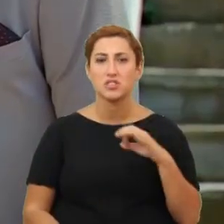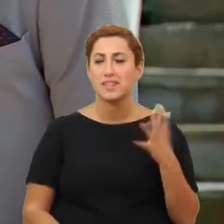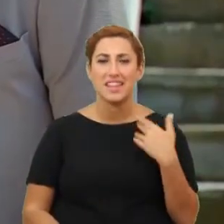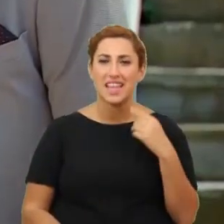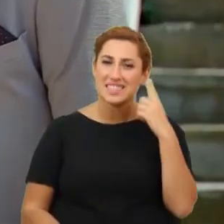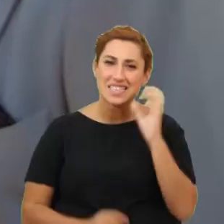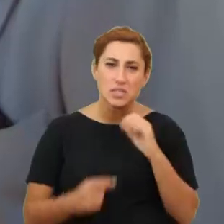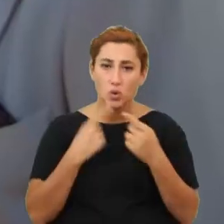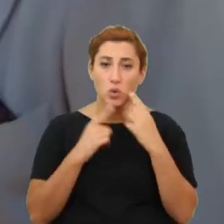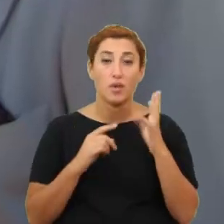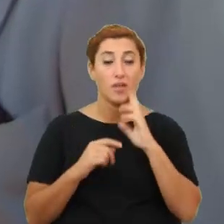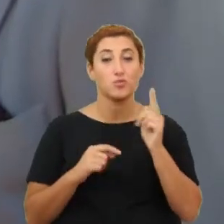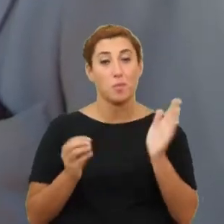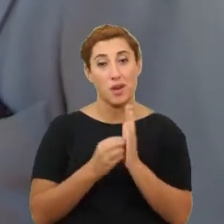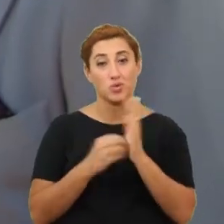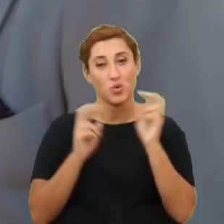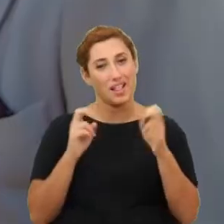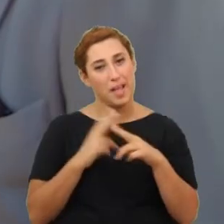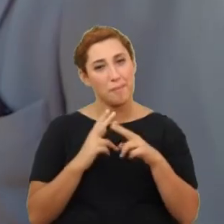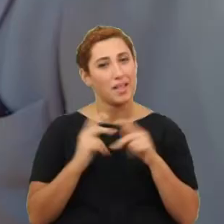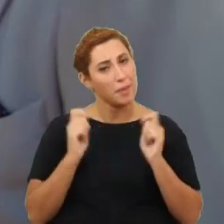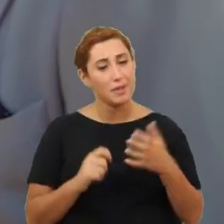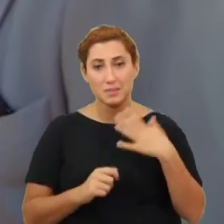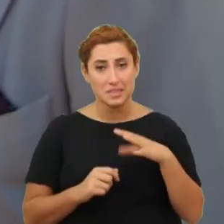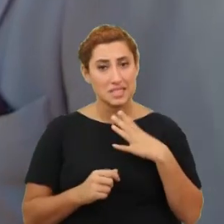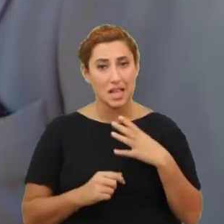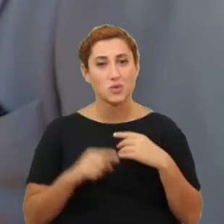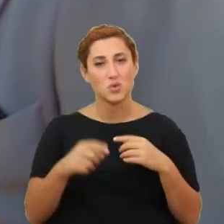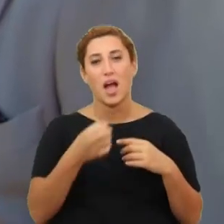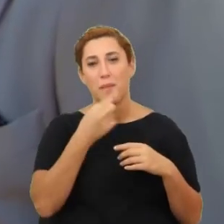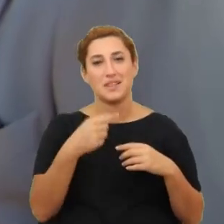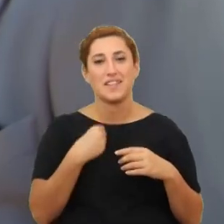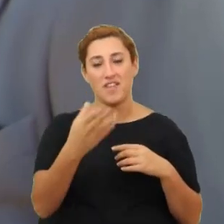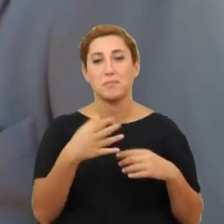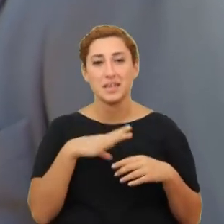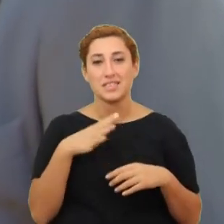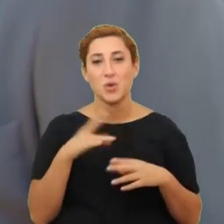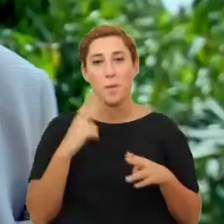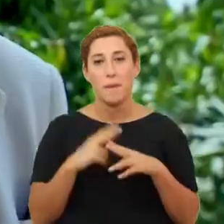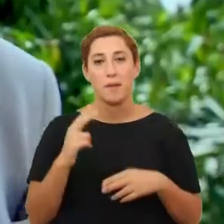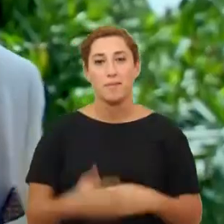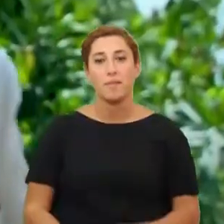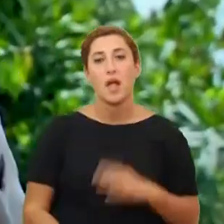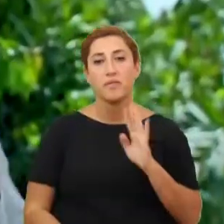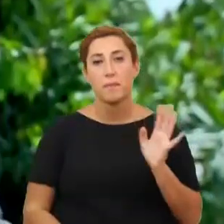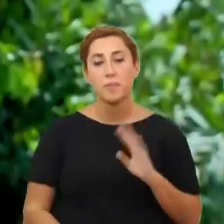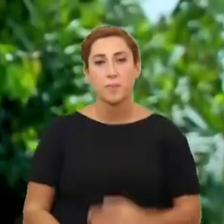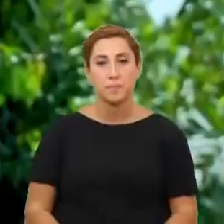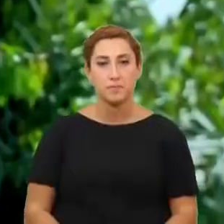niye fısıldıyorum? Efendim şu bahşiş olayını hemen geçelim isterseniz. Şu haberi size vermek istiyorum bir an önce. Ha, tamam,